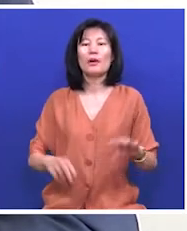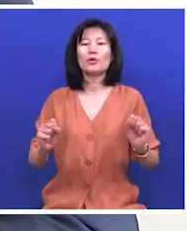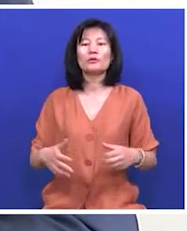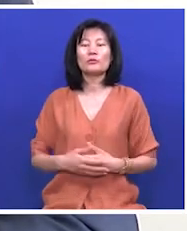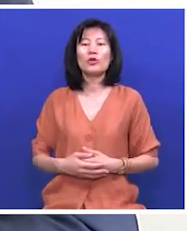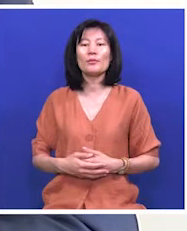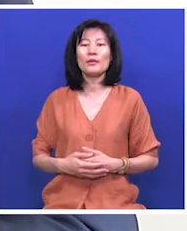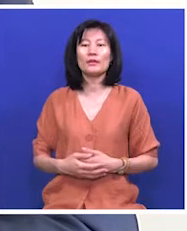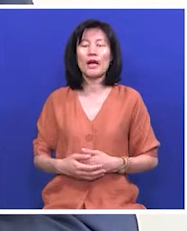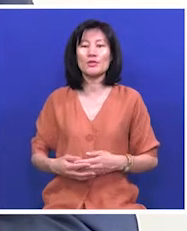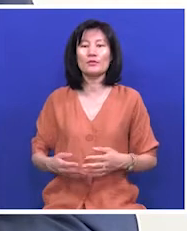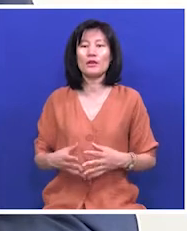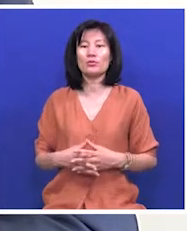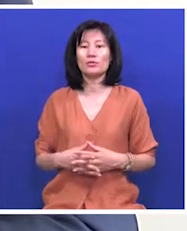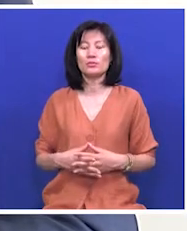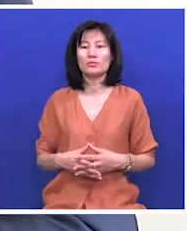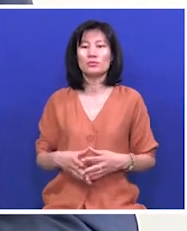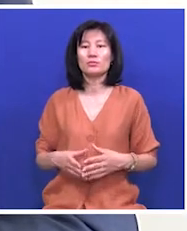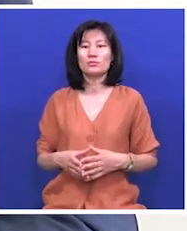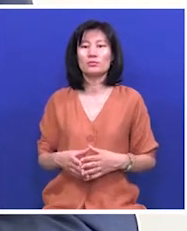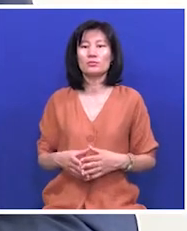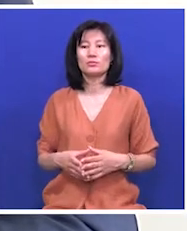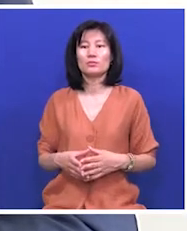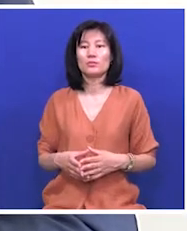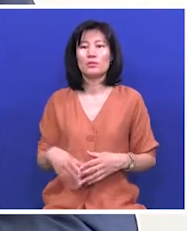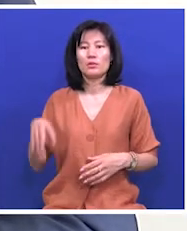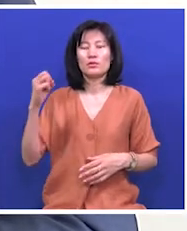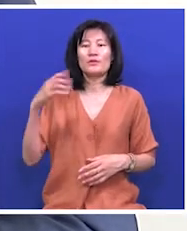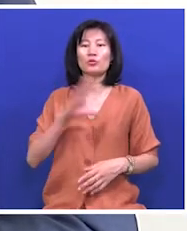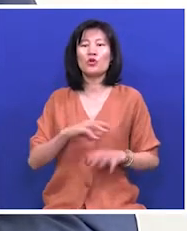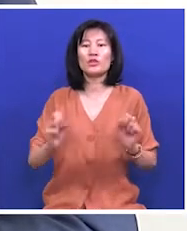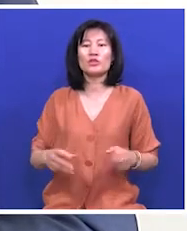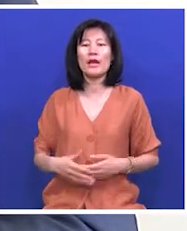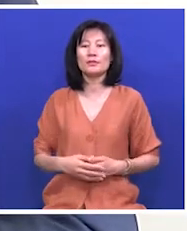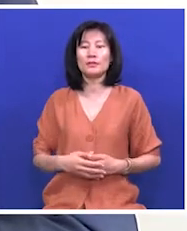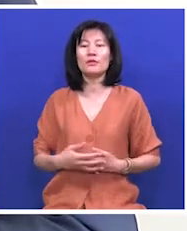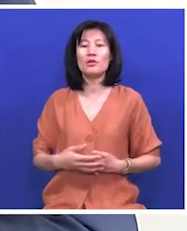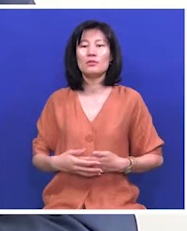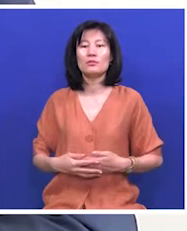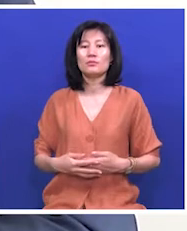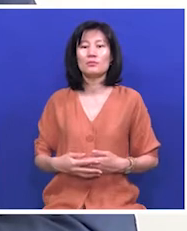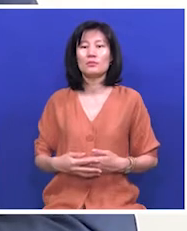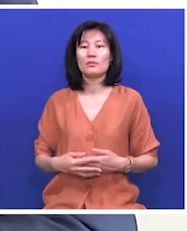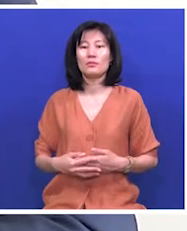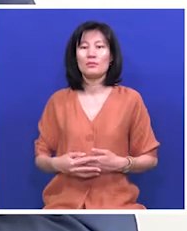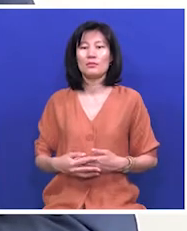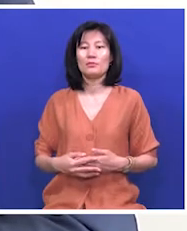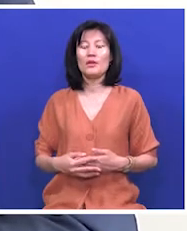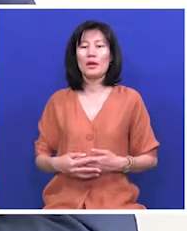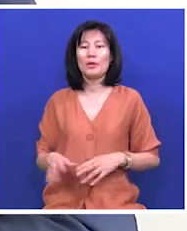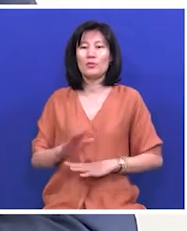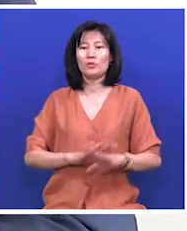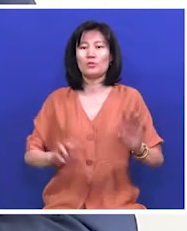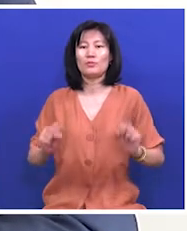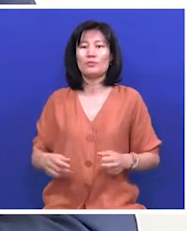жазылып беріледі. Не болды, 12 сағаттың ішінде себебін айқындайды. Мысалға өшкен кезде айтады, бізде 2 бригада шықты,